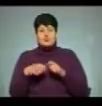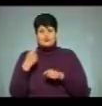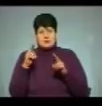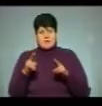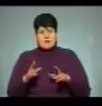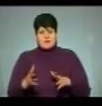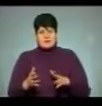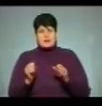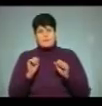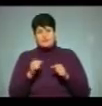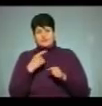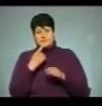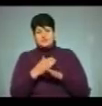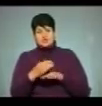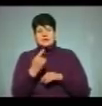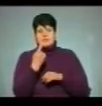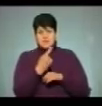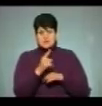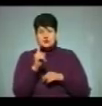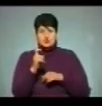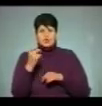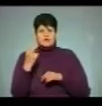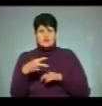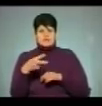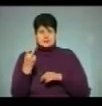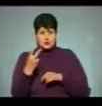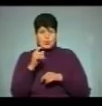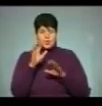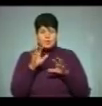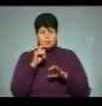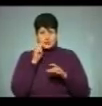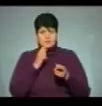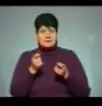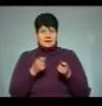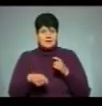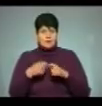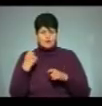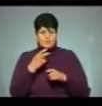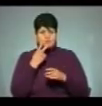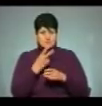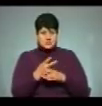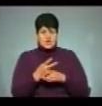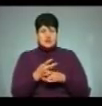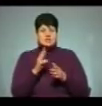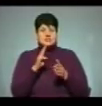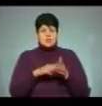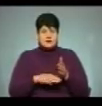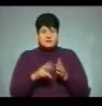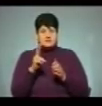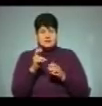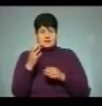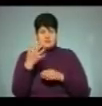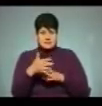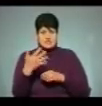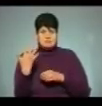можна кваліфікувати за частиною першої статті 122 Кодексу України про адміністративні правопорушення, що передбачає за собою штраф